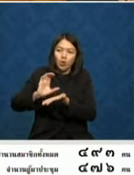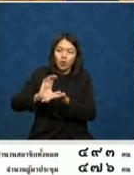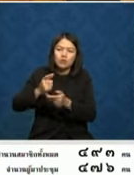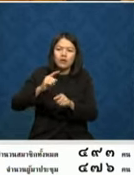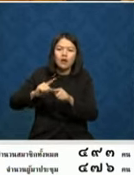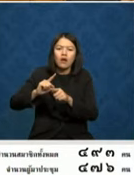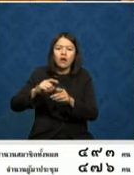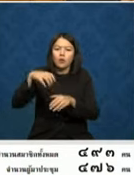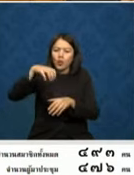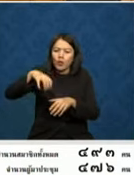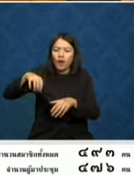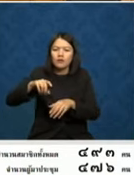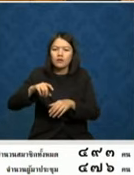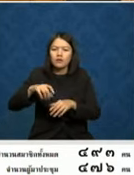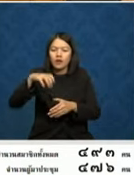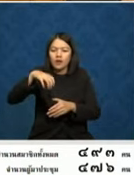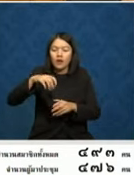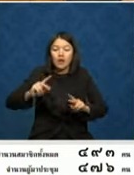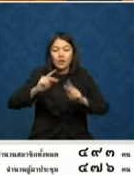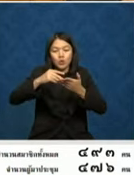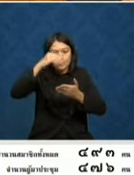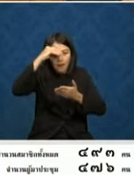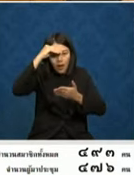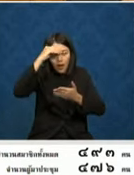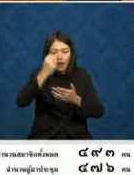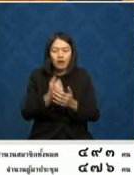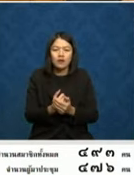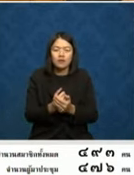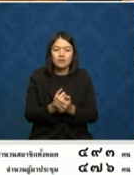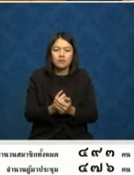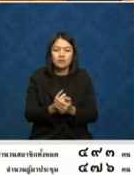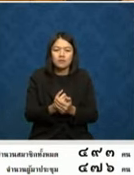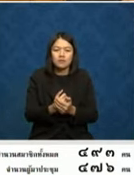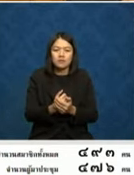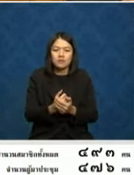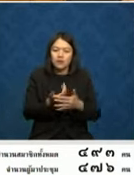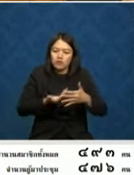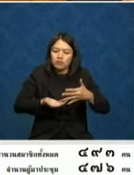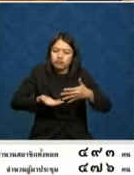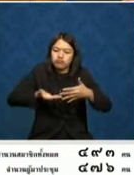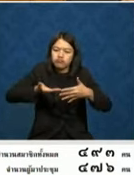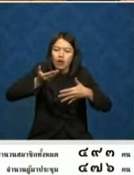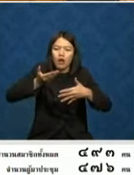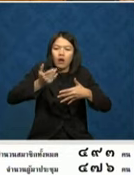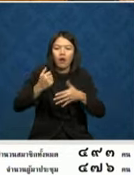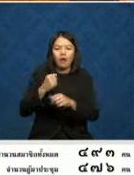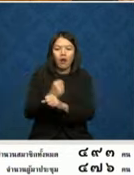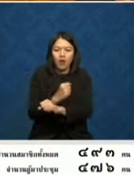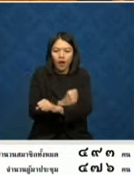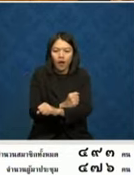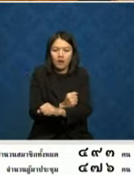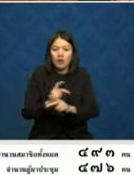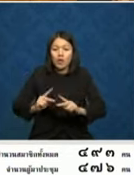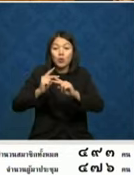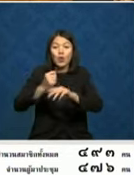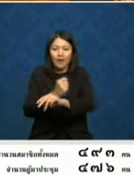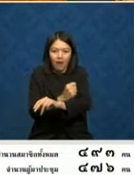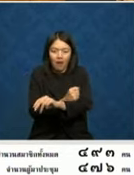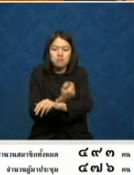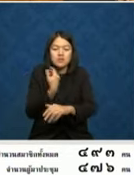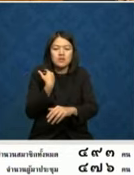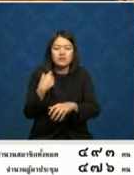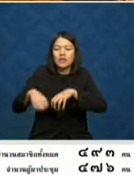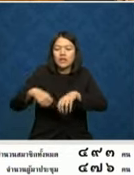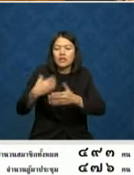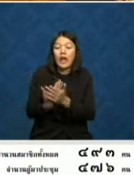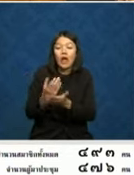ข้องไม่ว่าจะเป็นกระทรวงศึกษาธิการไม่ว่าจะเป็นเรื่องของการอัพskill reskill ภาคแรงงานในกระทรวงแรงงานเองก็มีการจัดสร